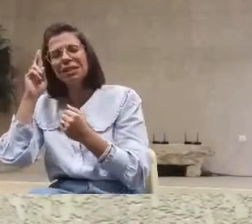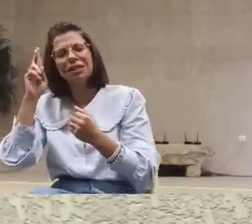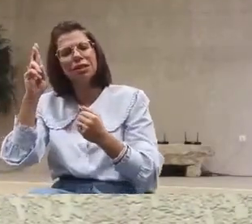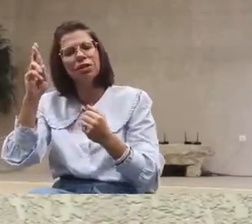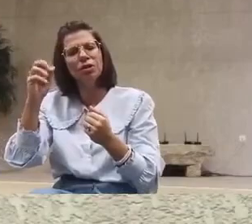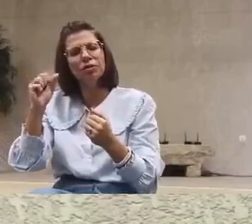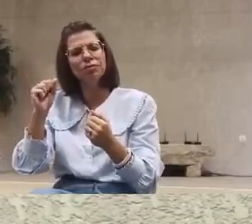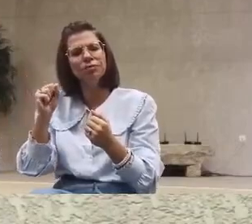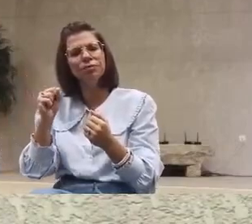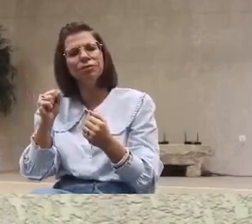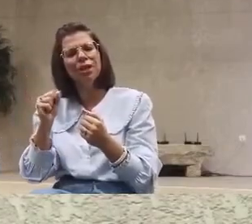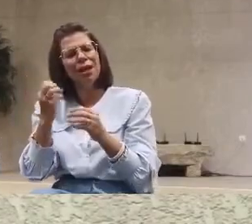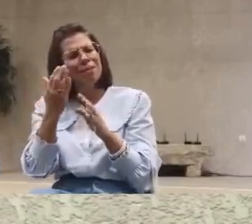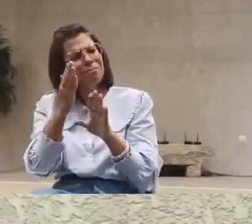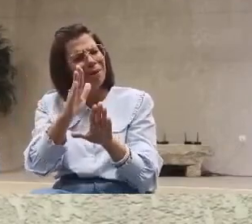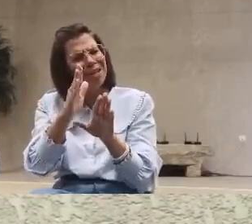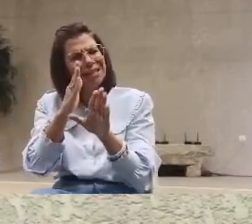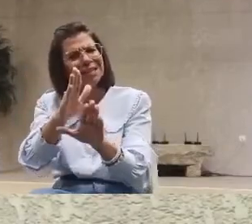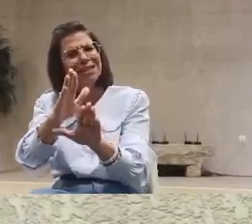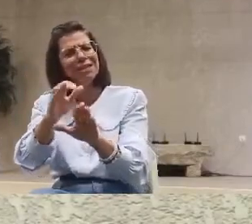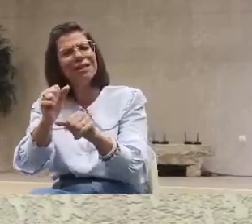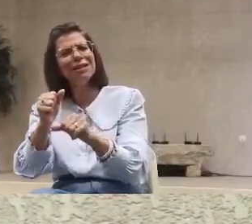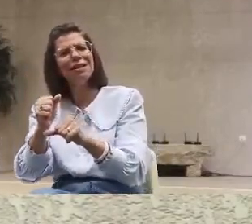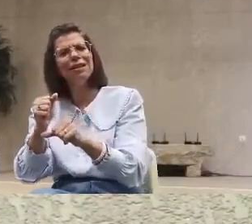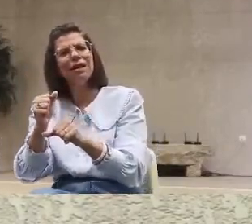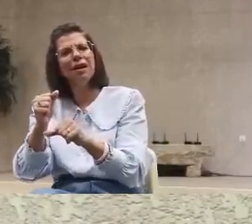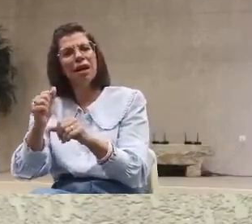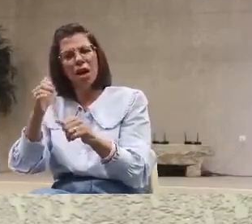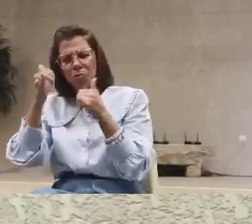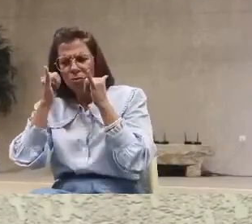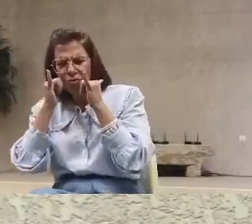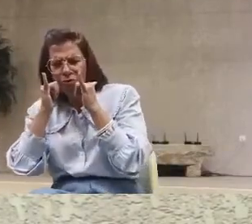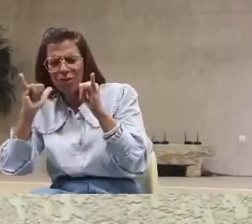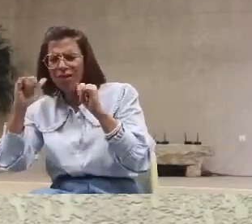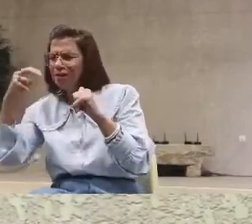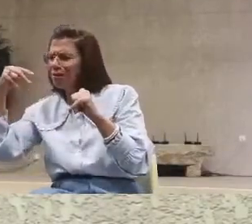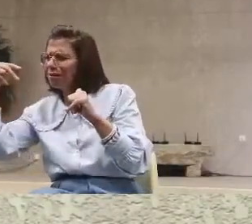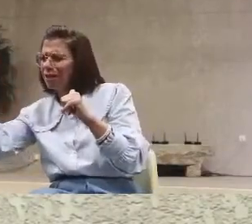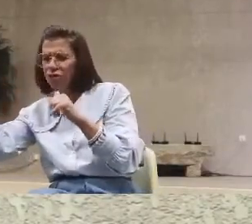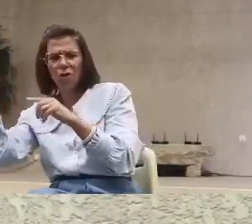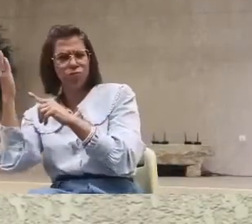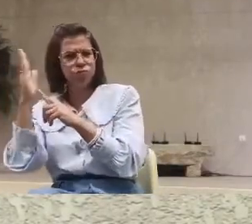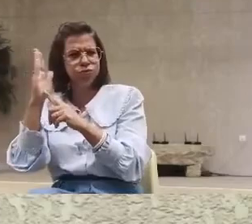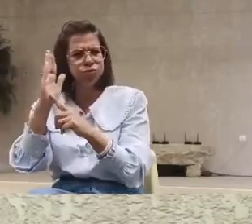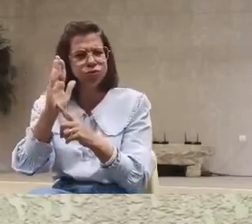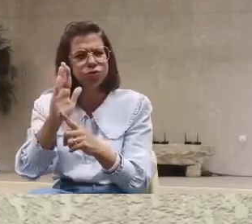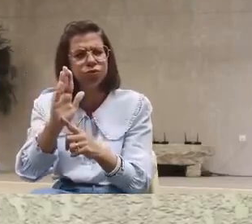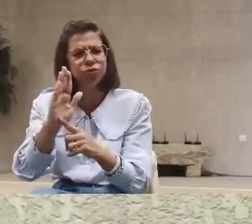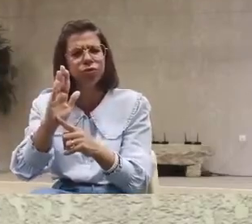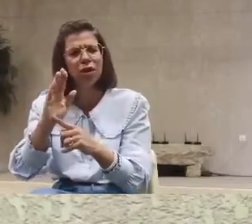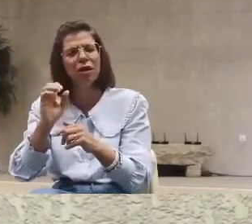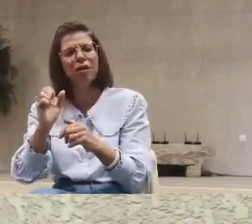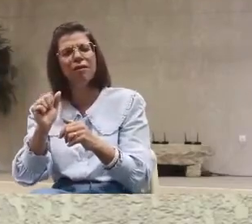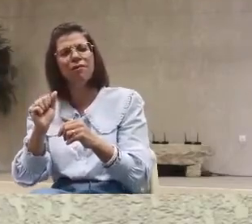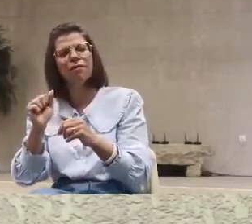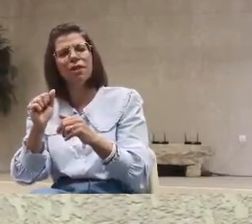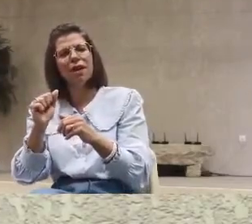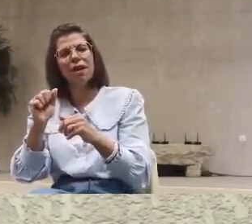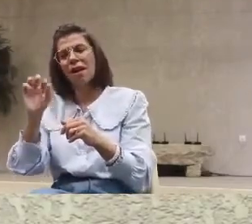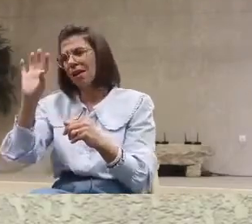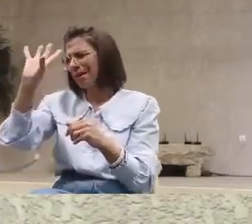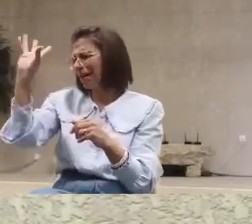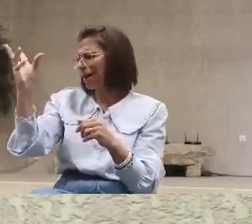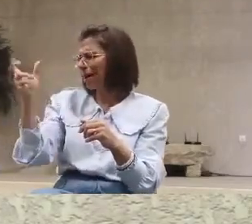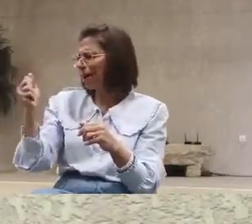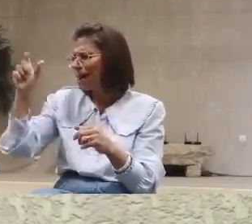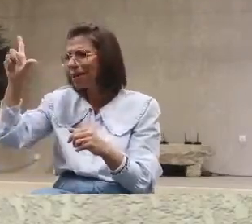Seigneur bénis-les montre-leur ta puissance montre-leur la puissance de ton amour enveloppe-les de ta grâce et